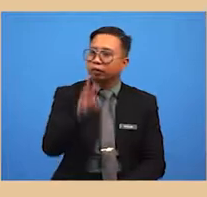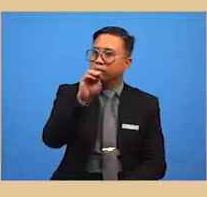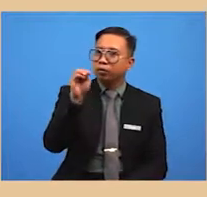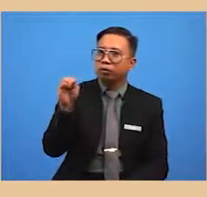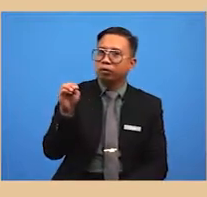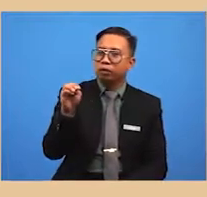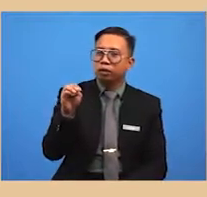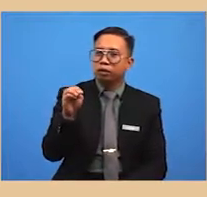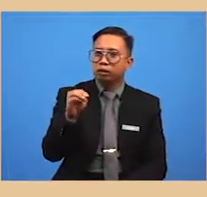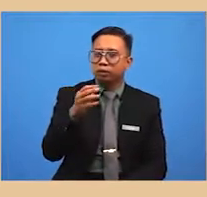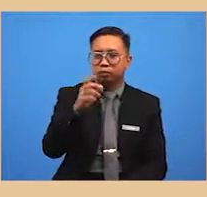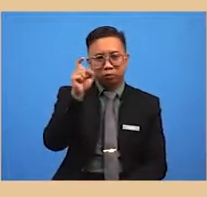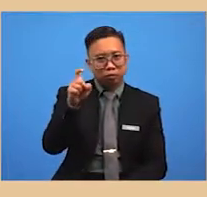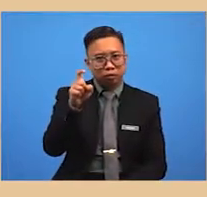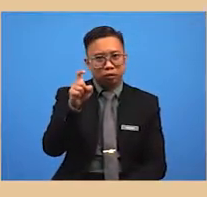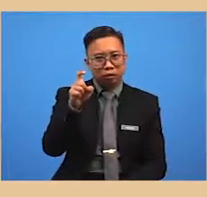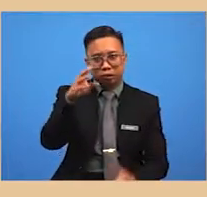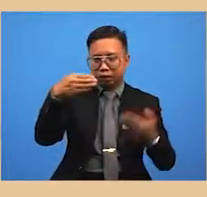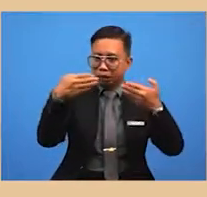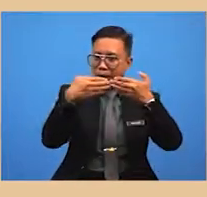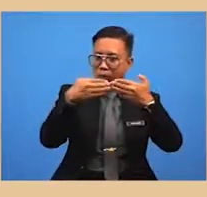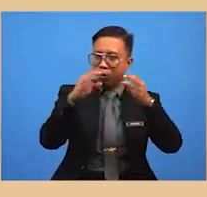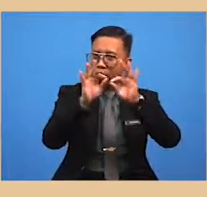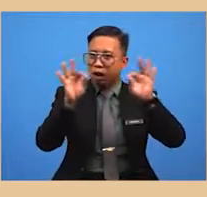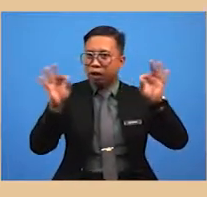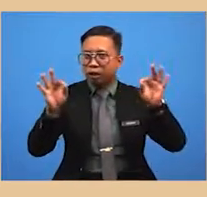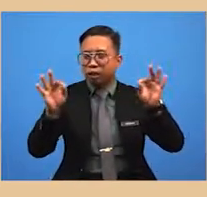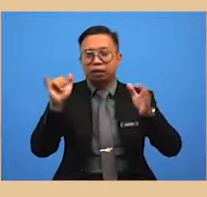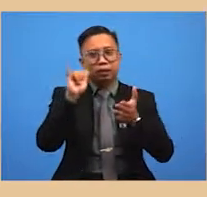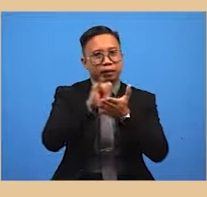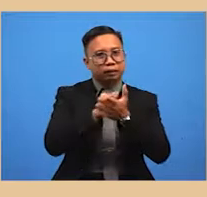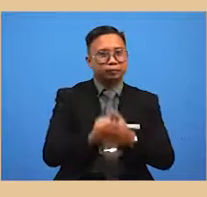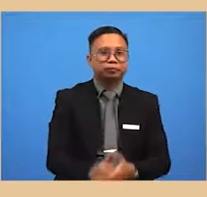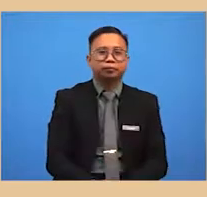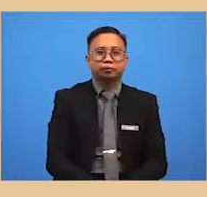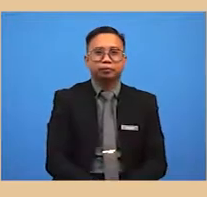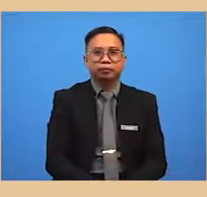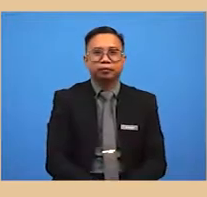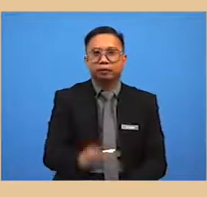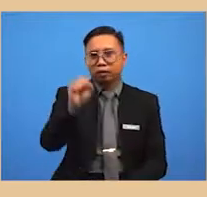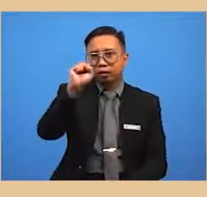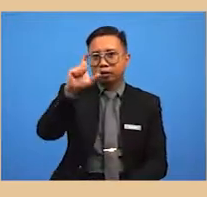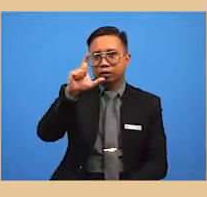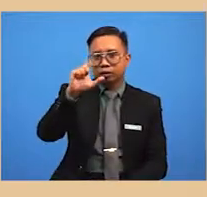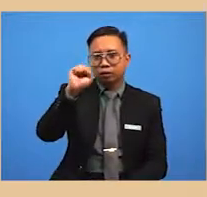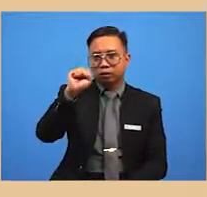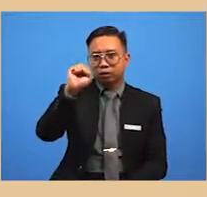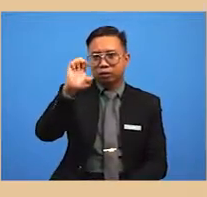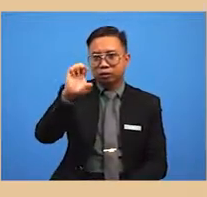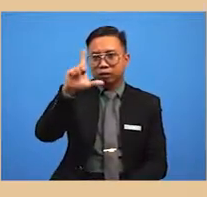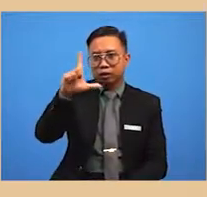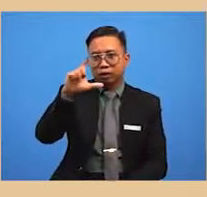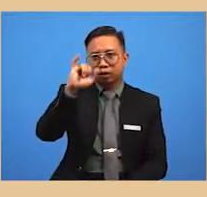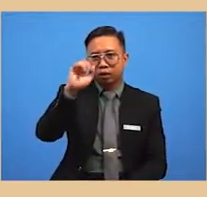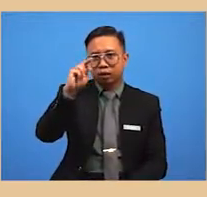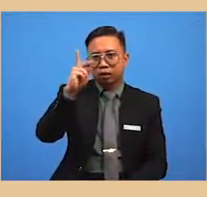Murid-murid dikehendaki menyambung ayat berikut. Sel induk de bunga